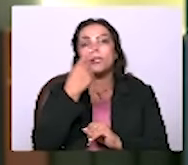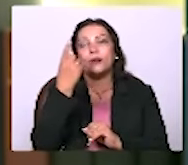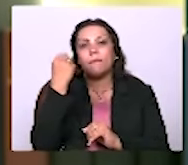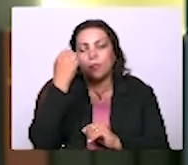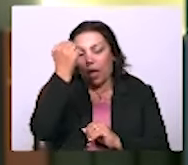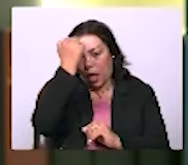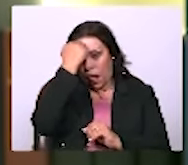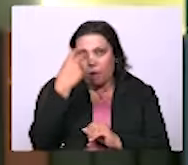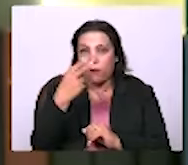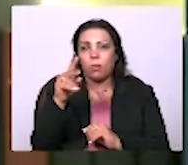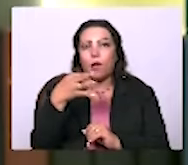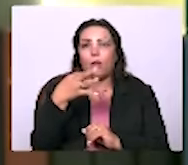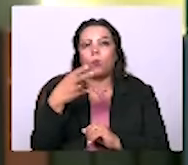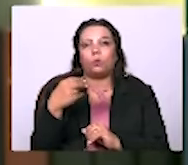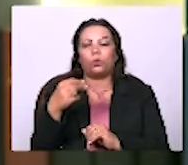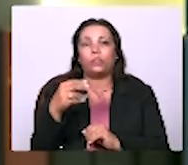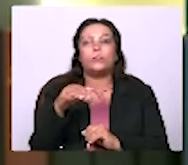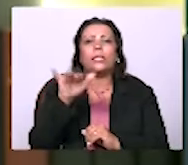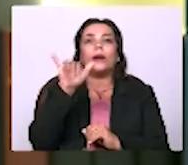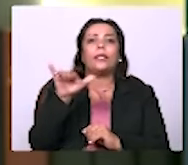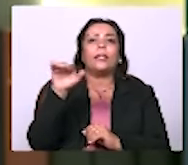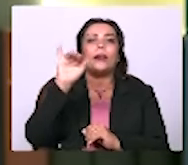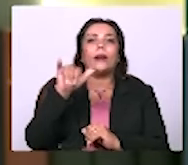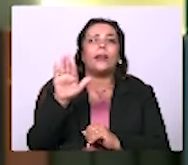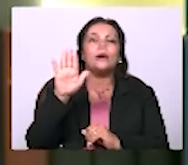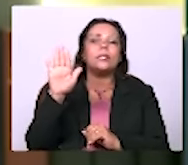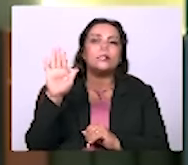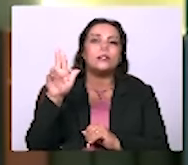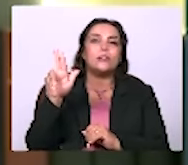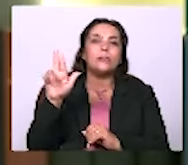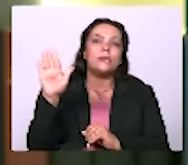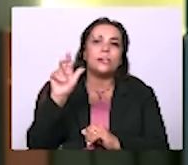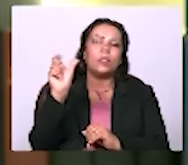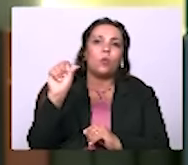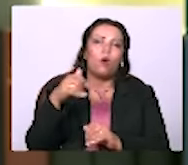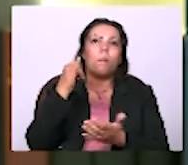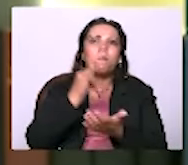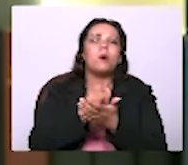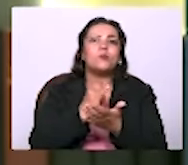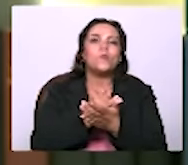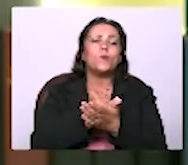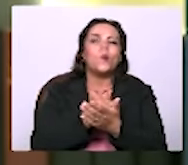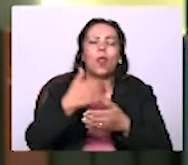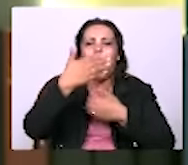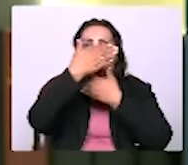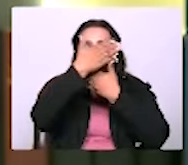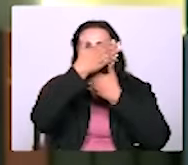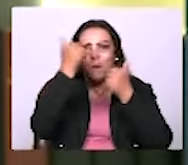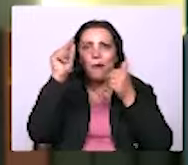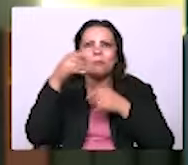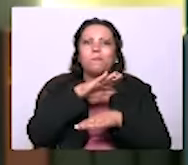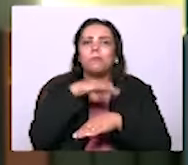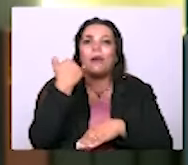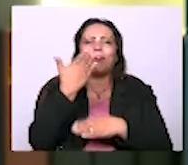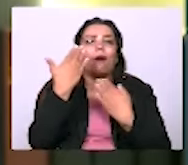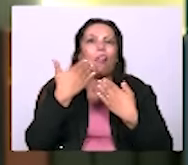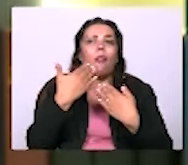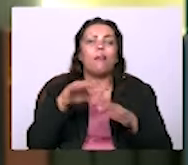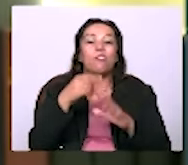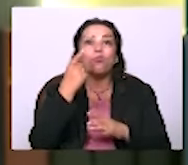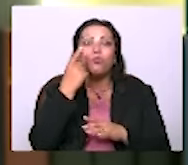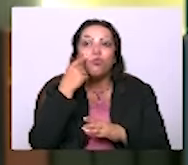200 23 يحيى السنوار زعيم حركه حماس بتقول ان هي اغتالته